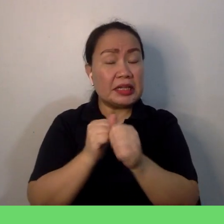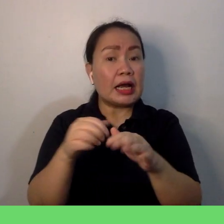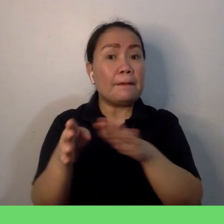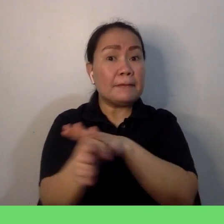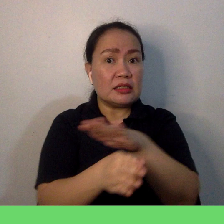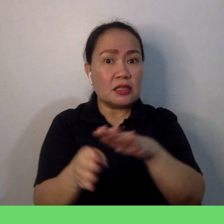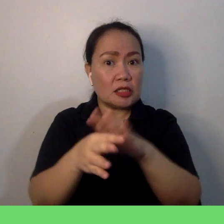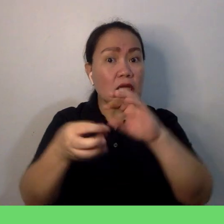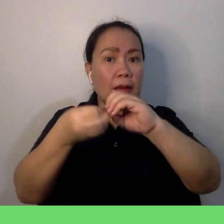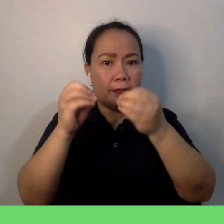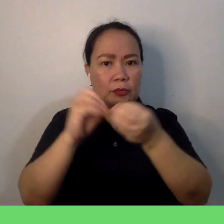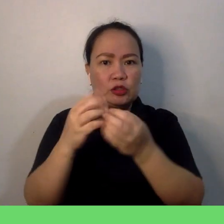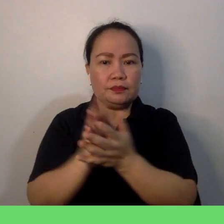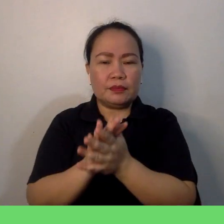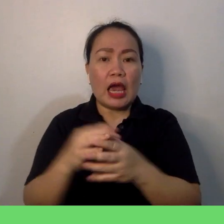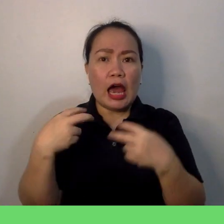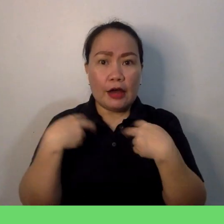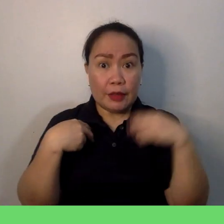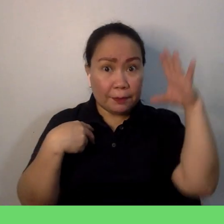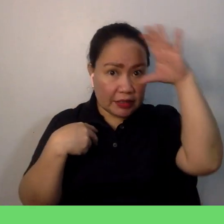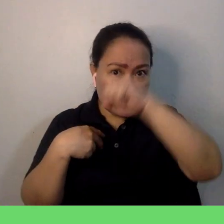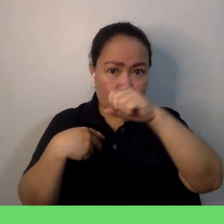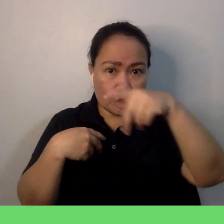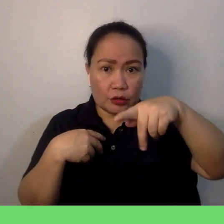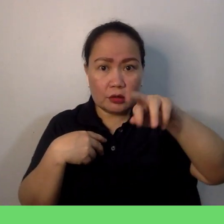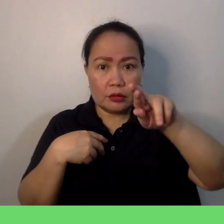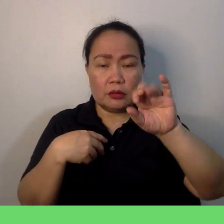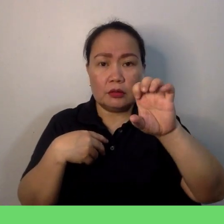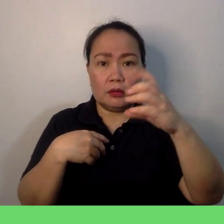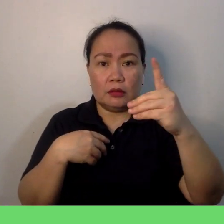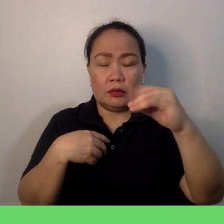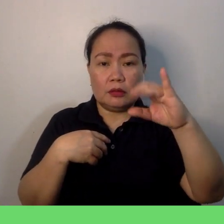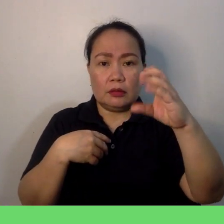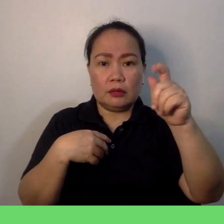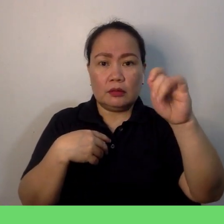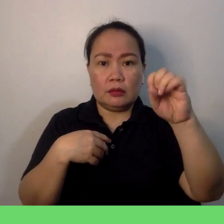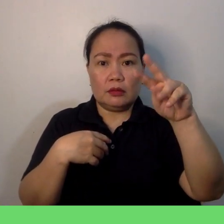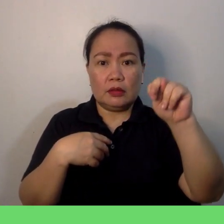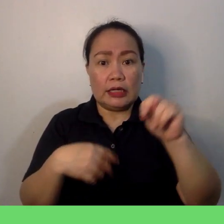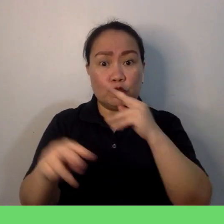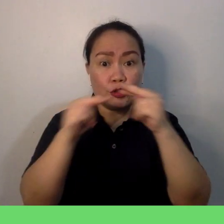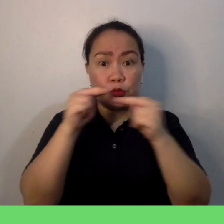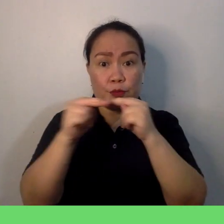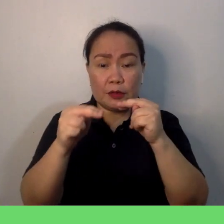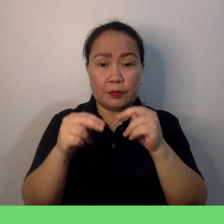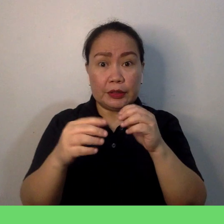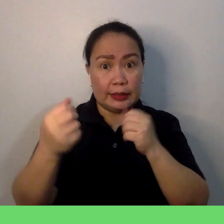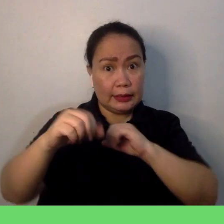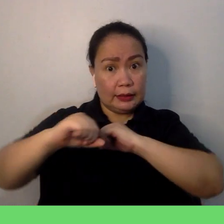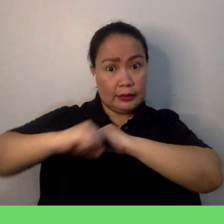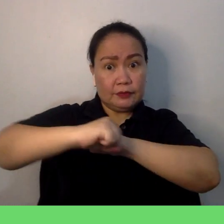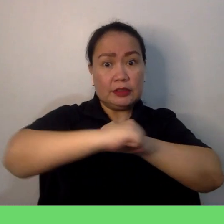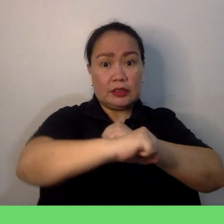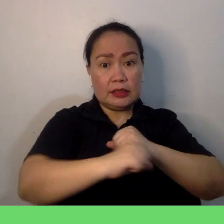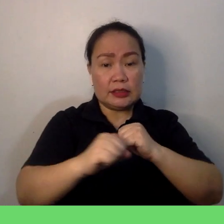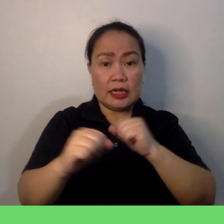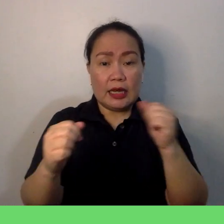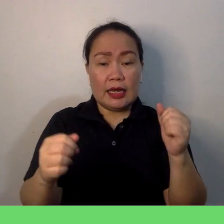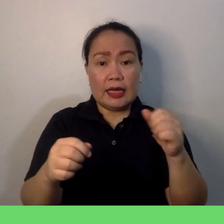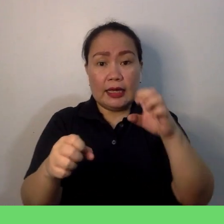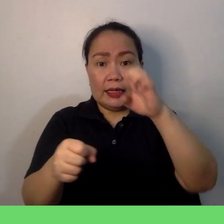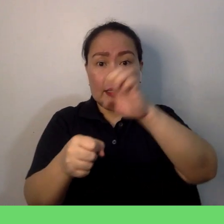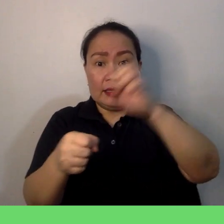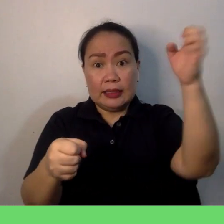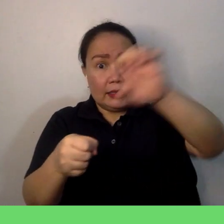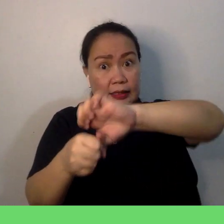tayong predictions, newspaper ads, election results, surveys, and report card.